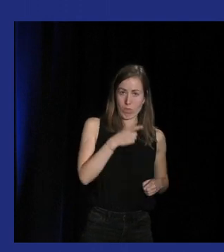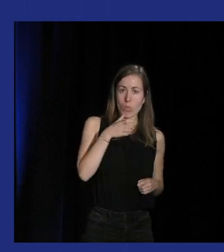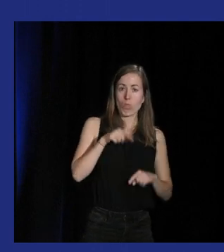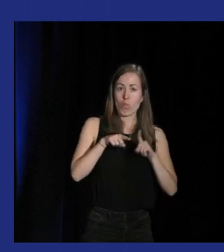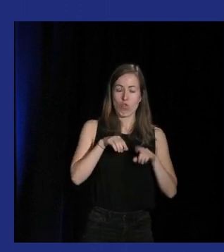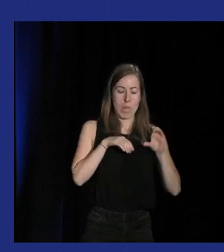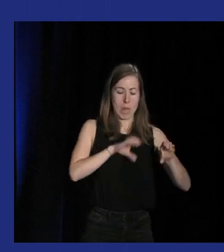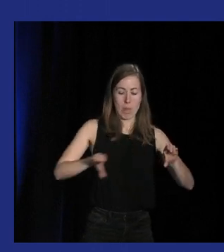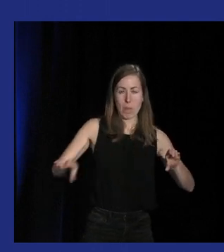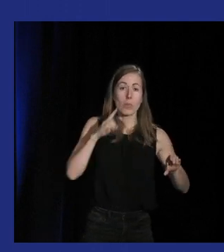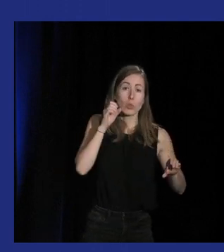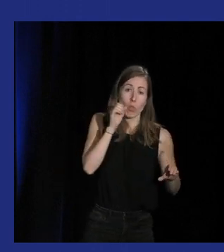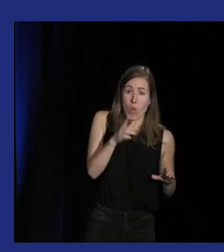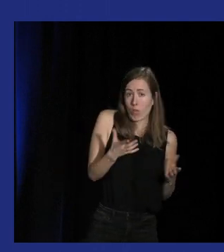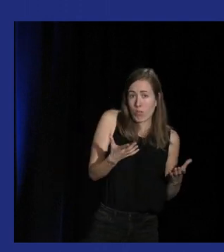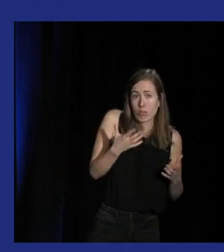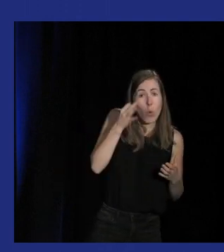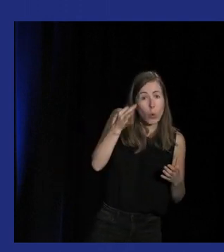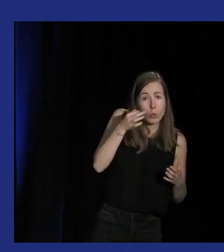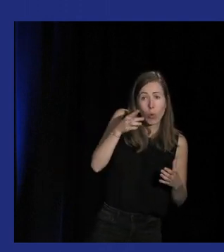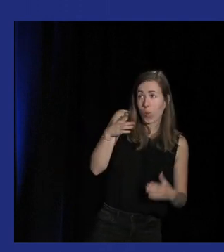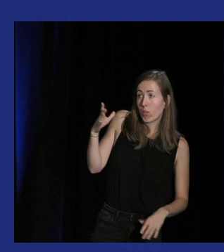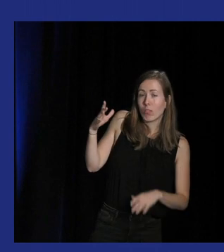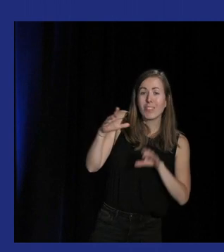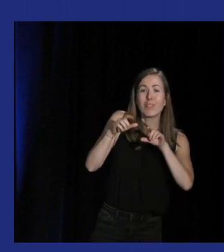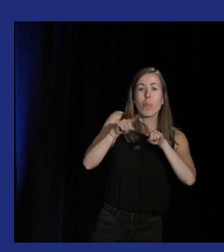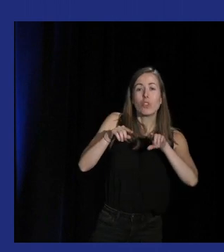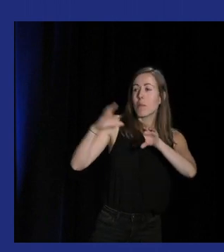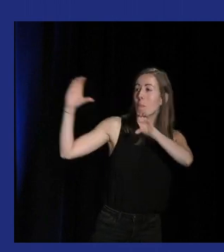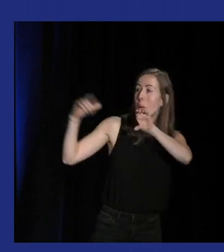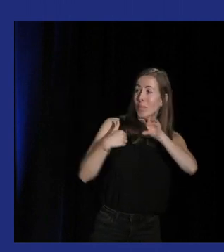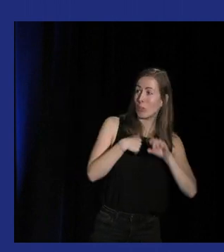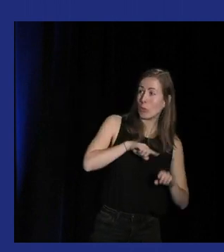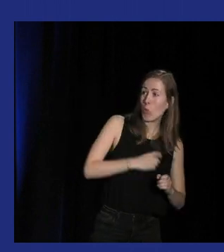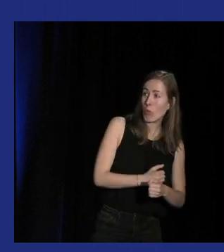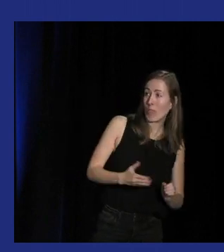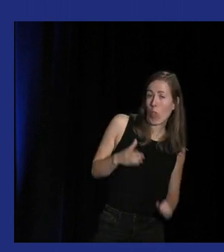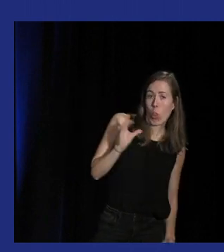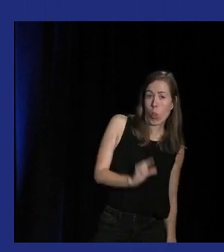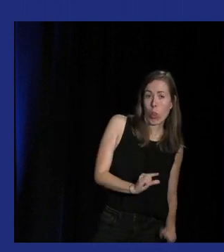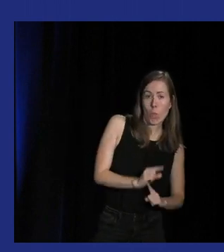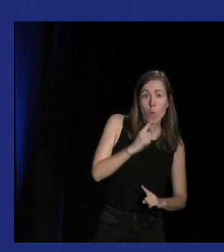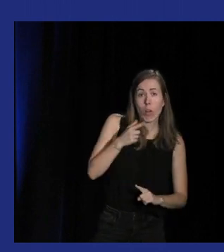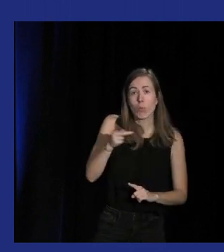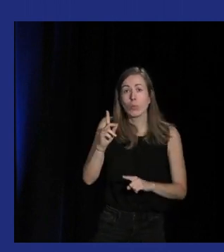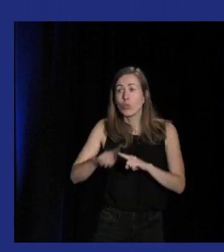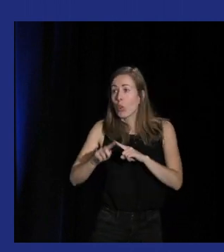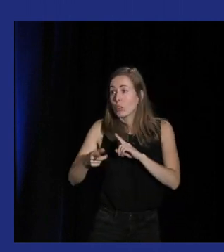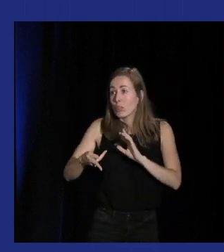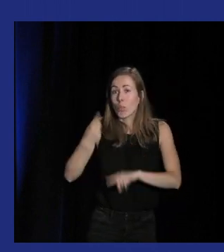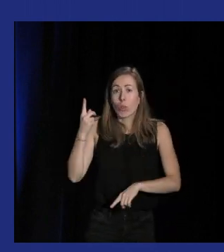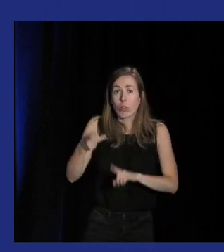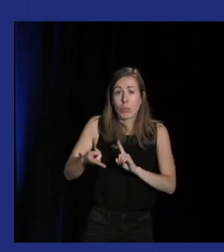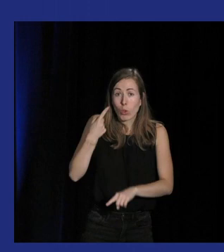c'est encore des fois on a moins 20% de CPU enfin on peut pas parce que le reste c'est des trucs plus important comme à faire tourner pour que le